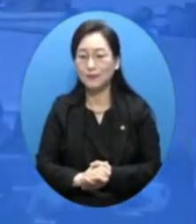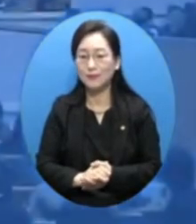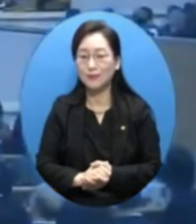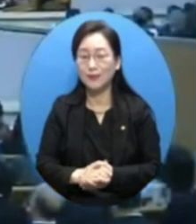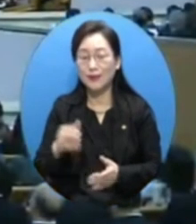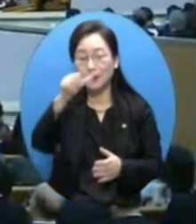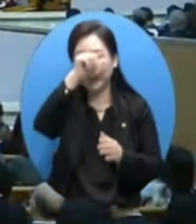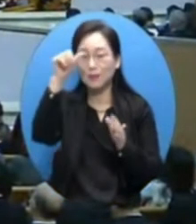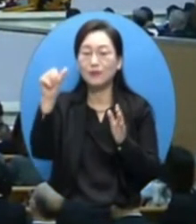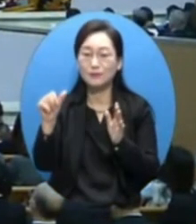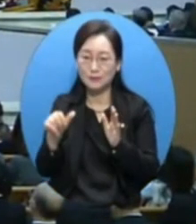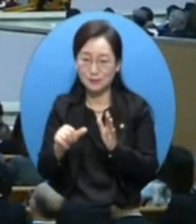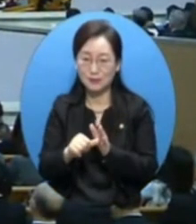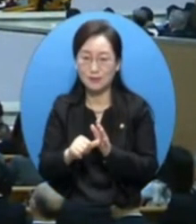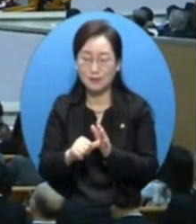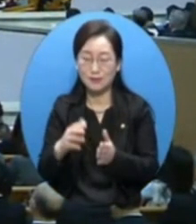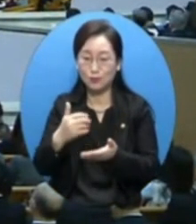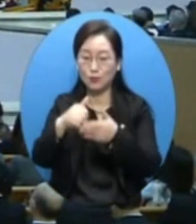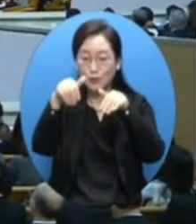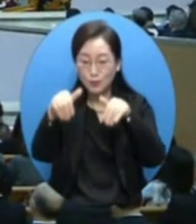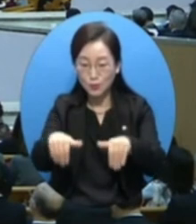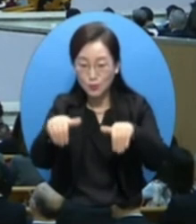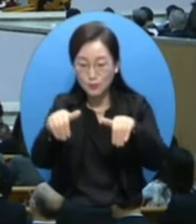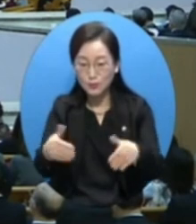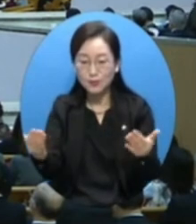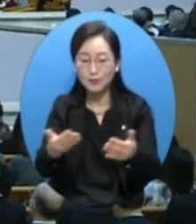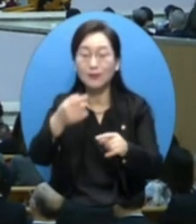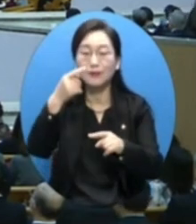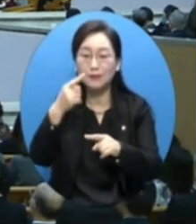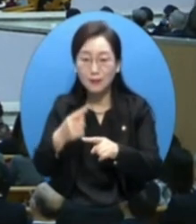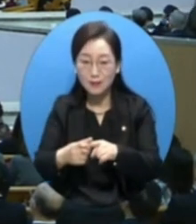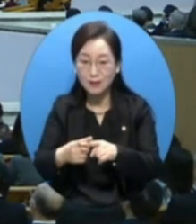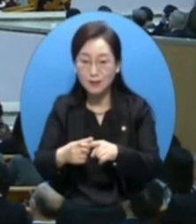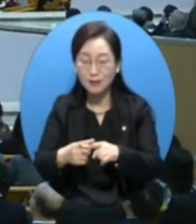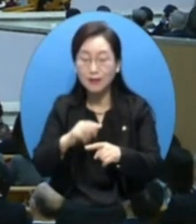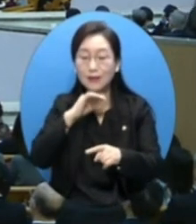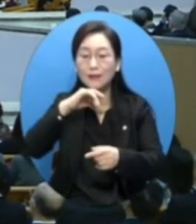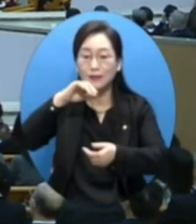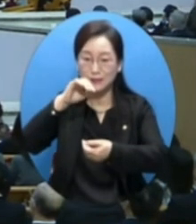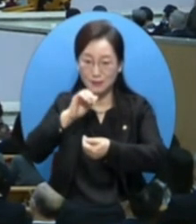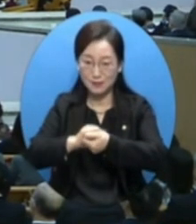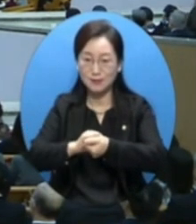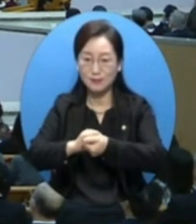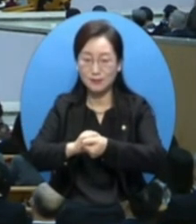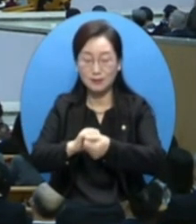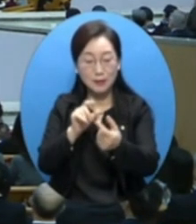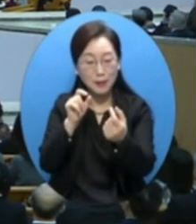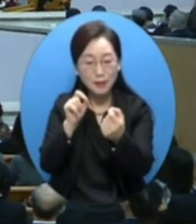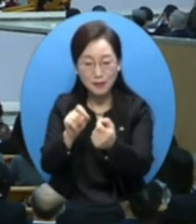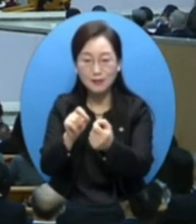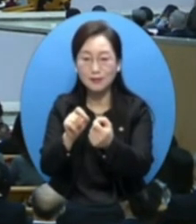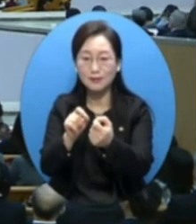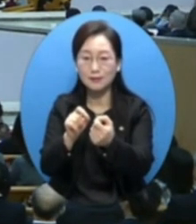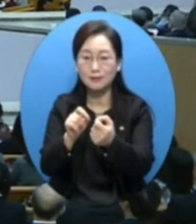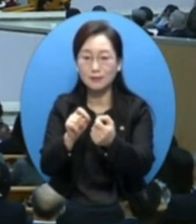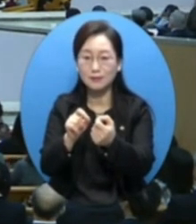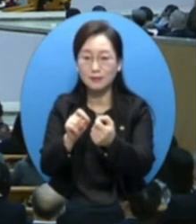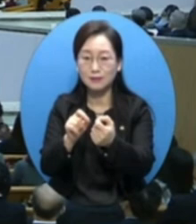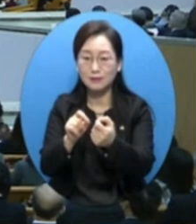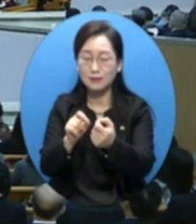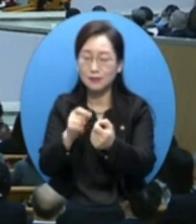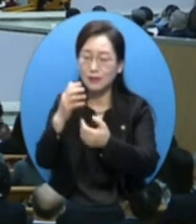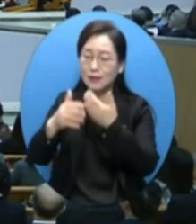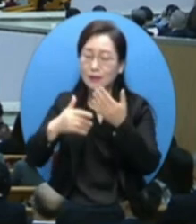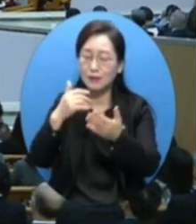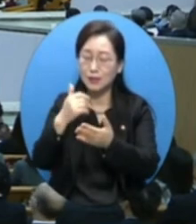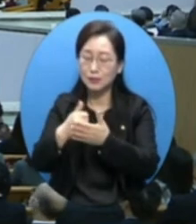한 평생 최종으로 이러다가 정리 다 돼서 다시금 하나님의